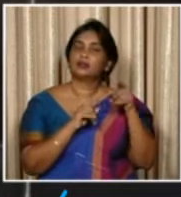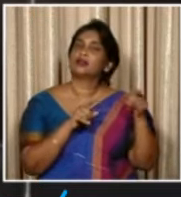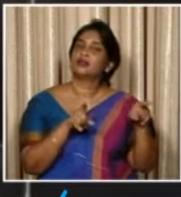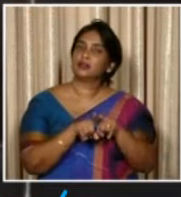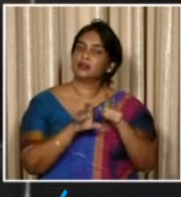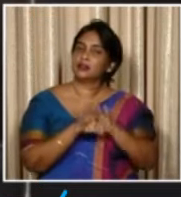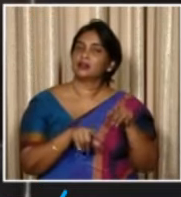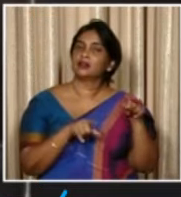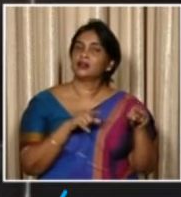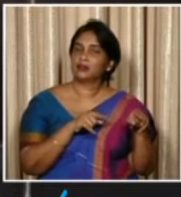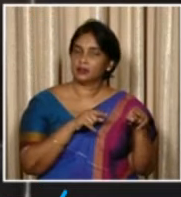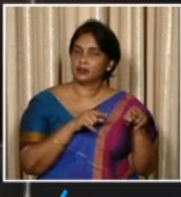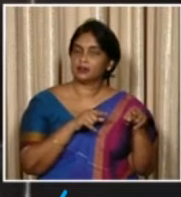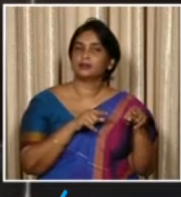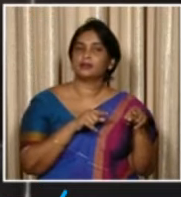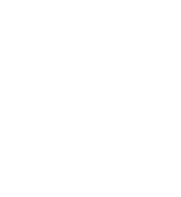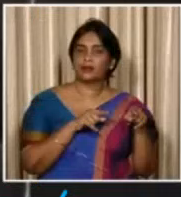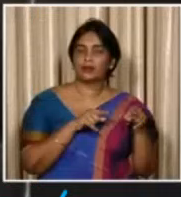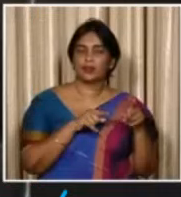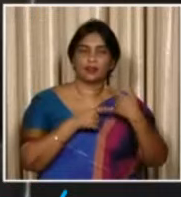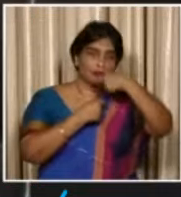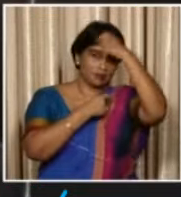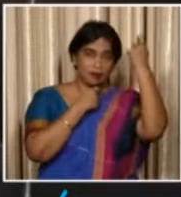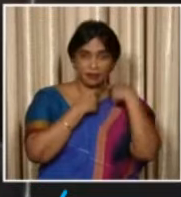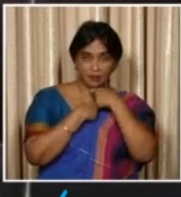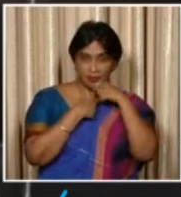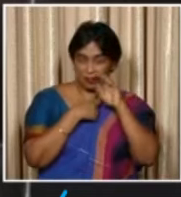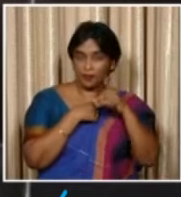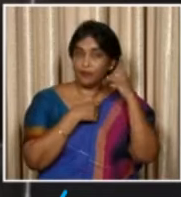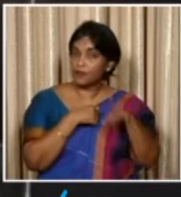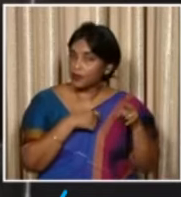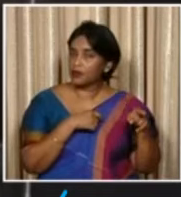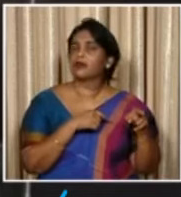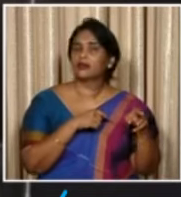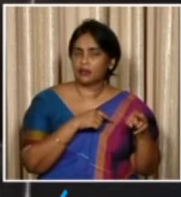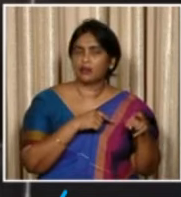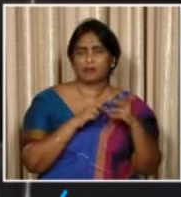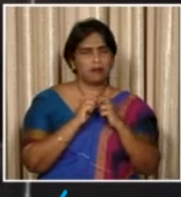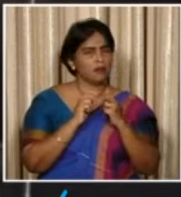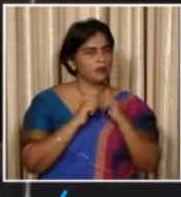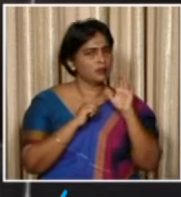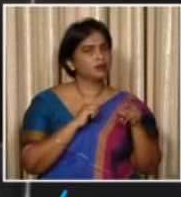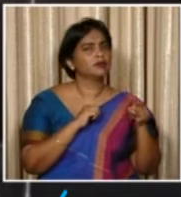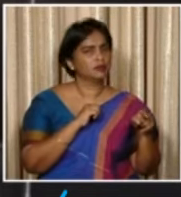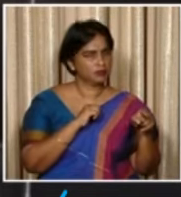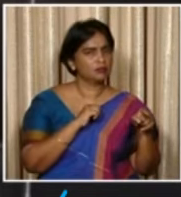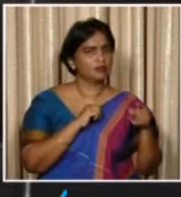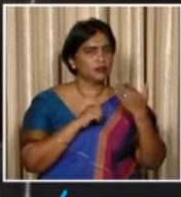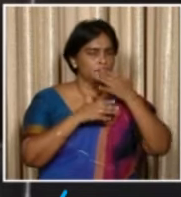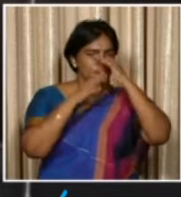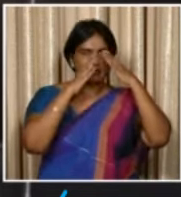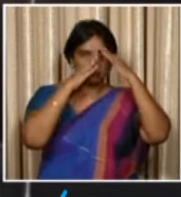அபாய ஃபர்தா அணிந்து கொண்டு வந்தார்கள் என்ற ஒரே காரணத்துக்காக, அல்லது தலையை மூடிக்கொண்டு வந்தார்கள் என்ற ஒரே